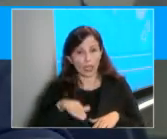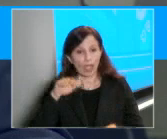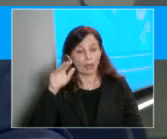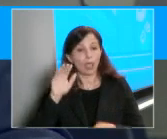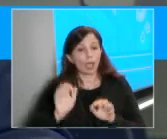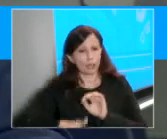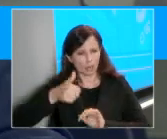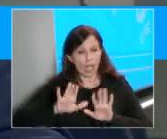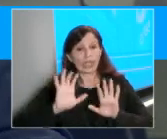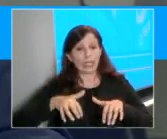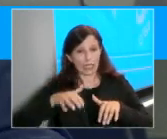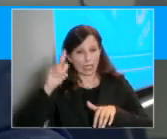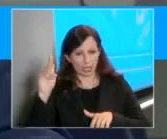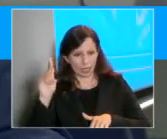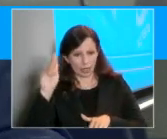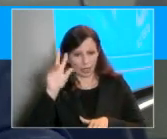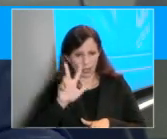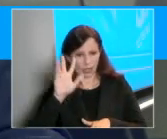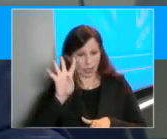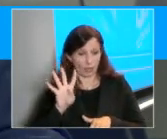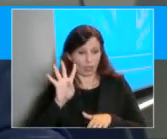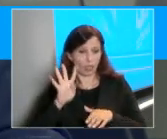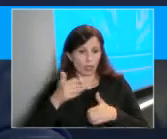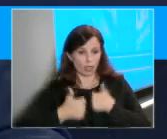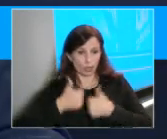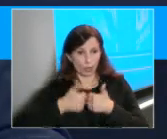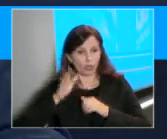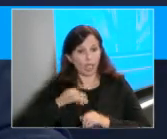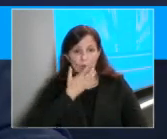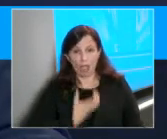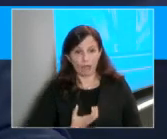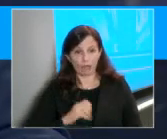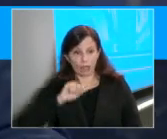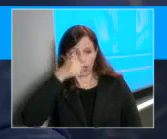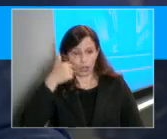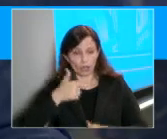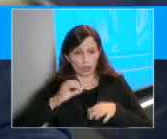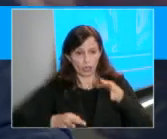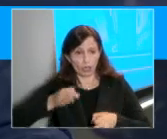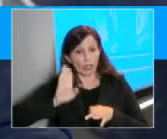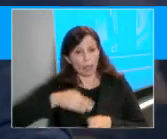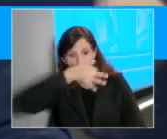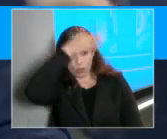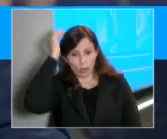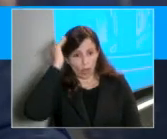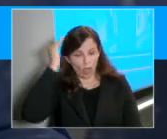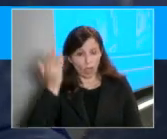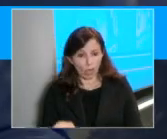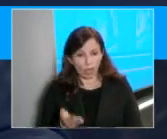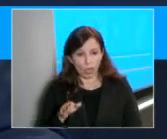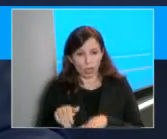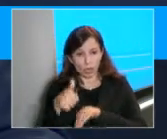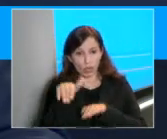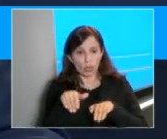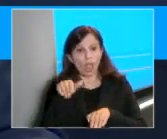לדין בתור נשיא, ויש לנו רב ראשי שעמד לדין, ויש לנו אולמרט שהיה ראש ממשלה שעמד לדין, אבל פתאום נתניהו